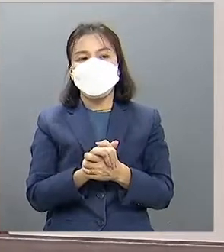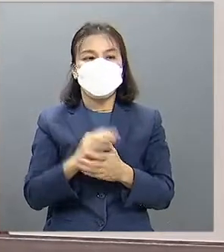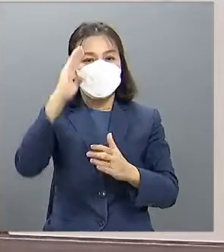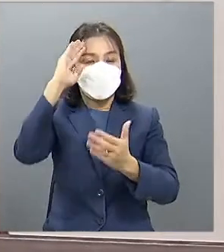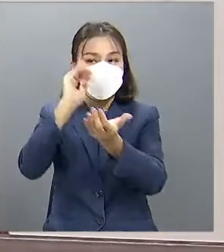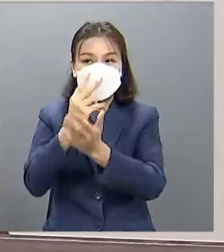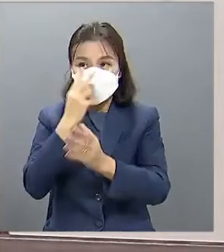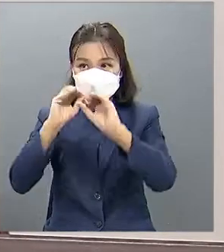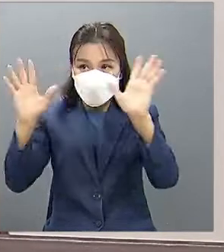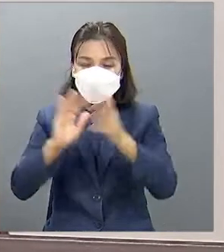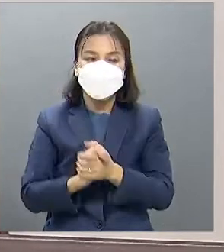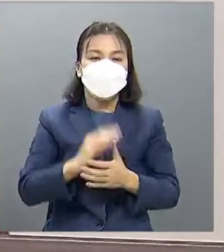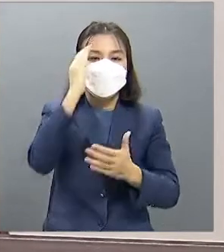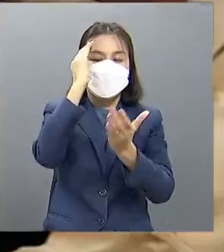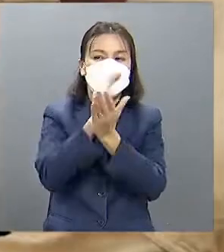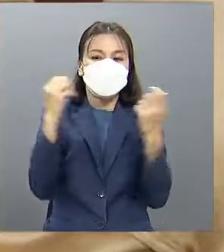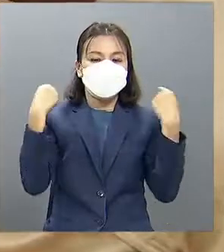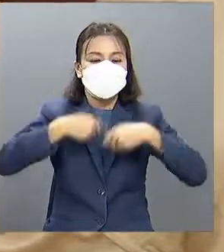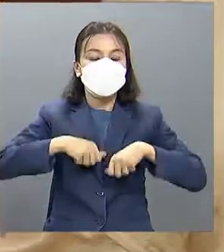เนี่ยเป็นไปโดยสุจริตเที่ยงธรรม